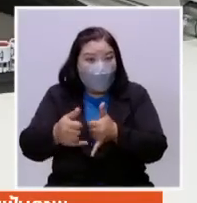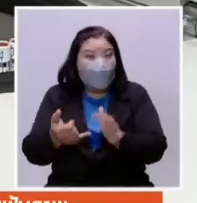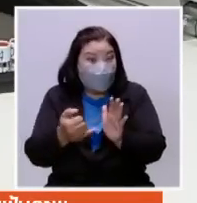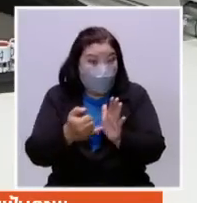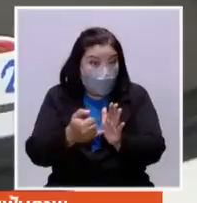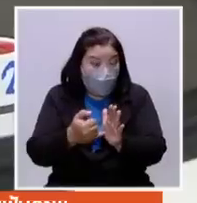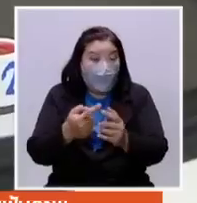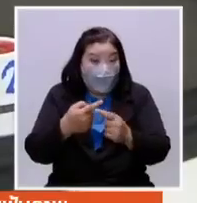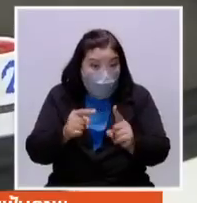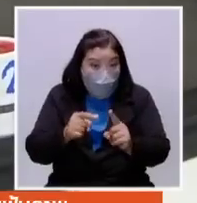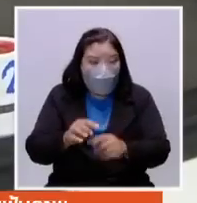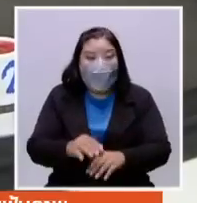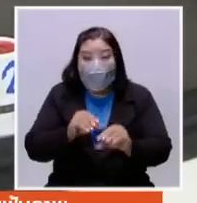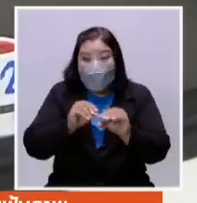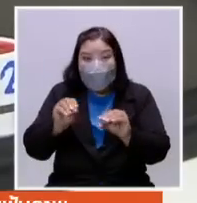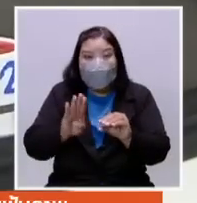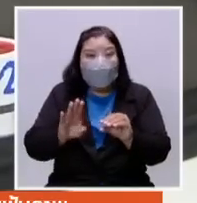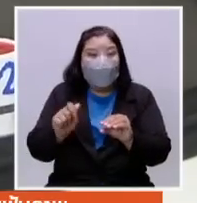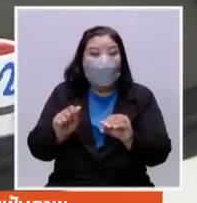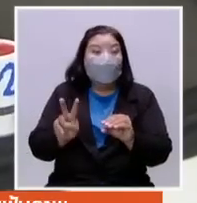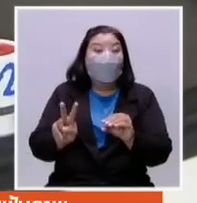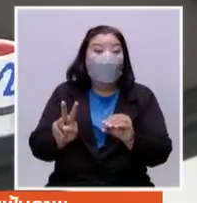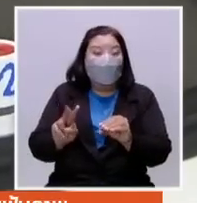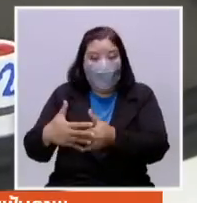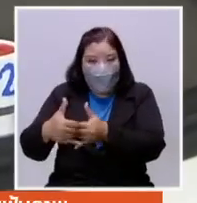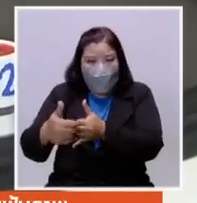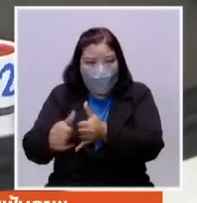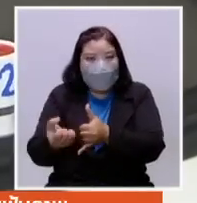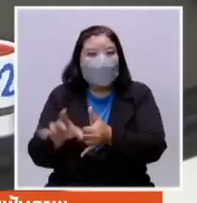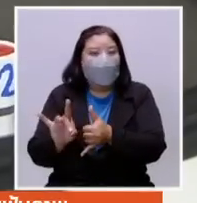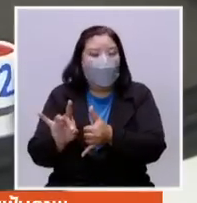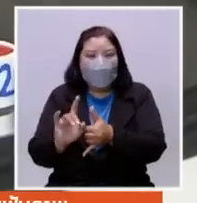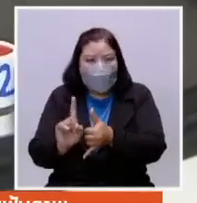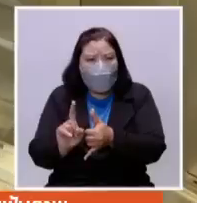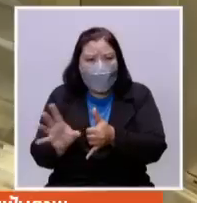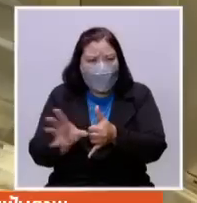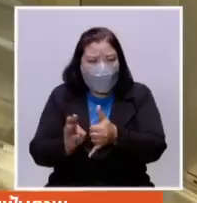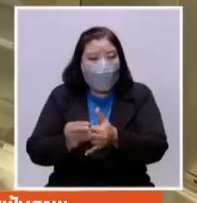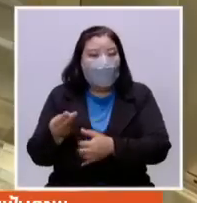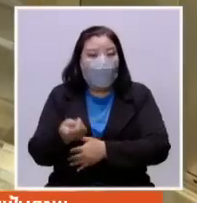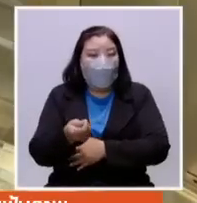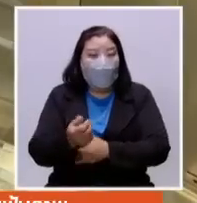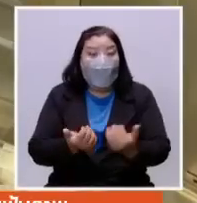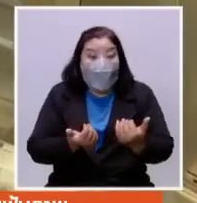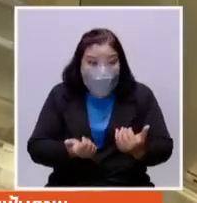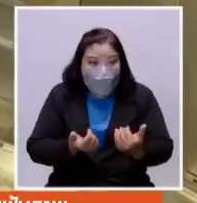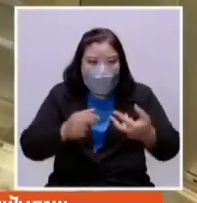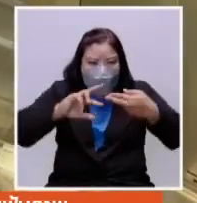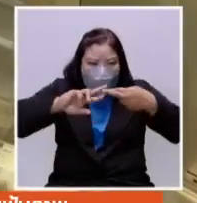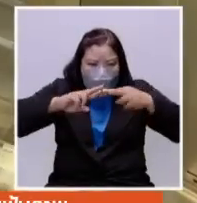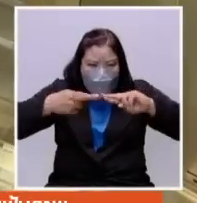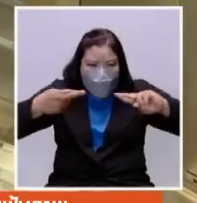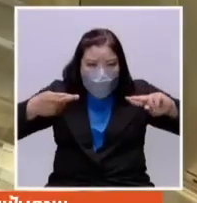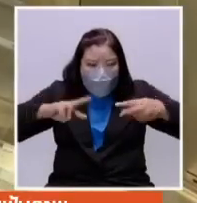นี่สิครับมันน่าจะแพร่ได้มากกว่านะครับก็คือมากได้ถึง18คนด้วยกันทางศูนย์จีโนมได้ถอดรหัสพันธุกรรมไวรัส